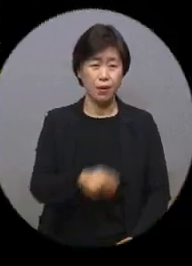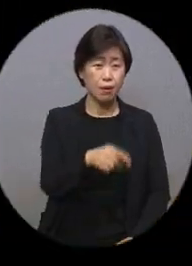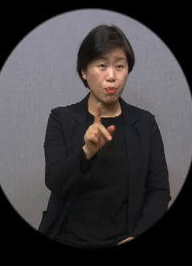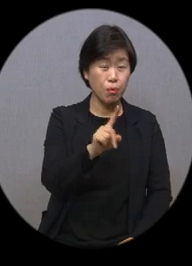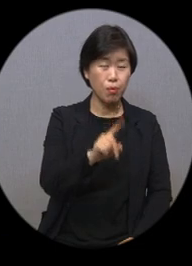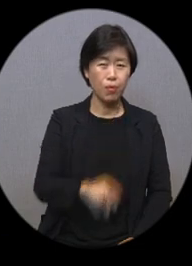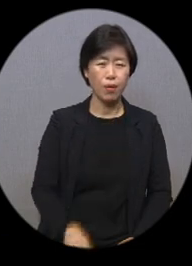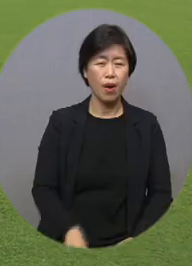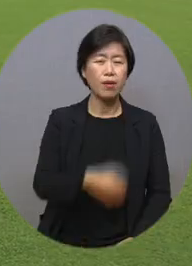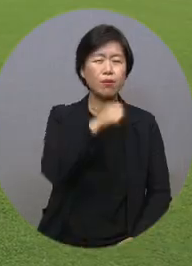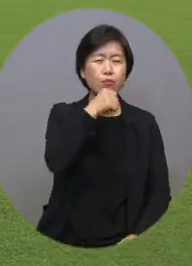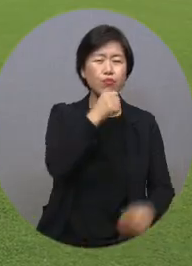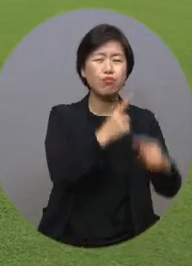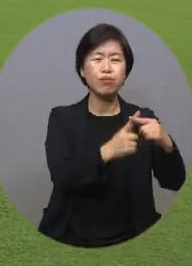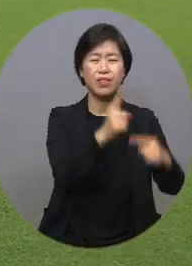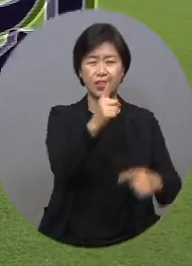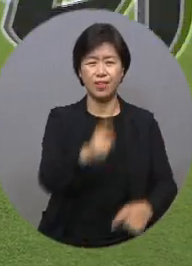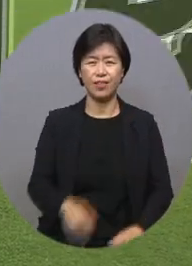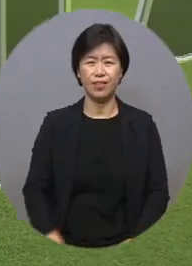맞았어.